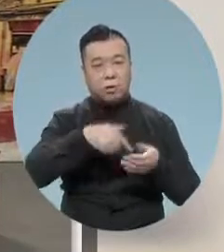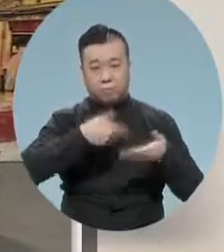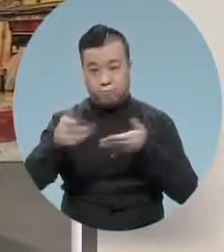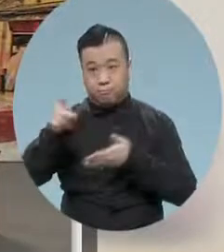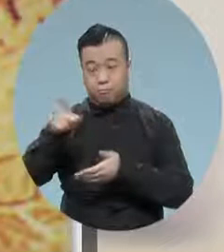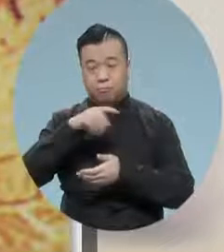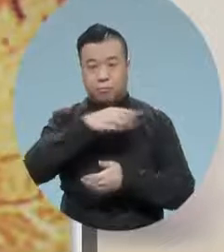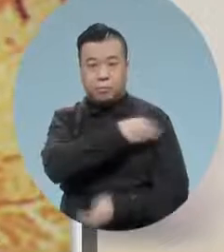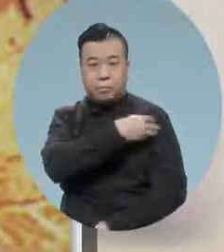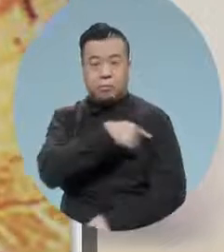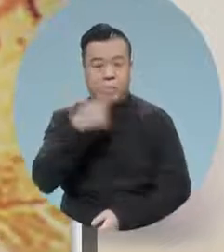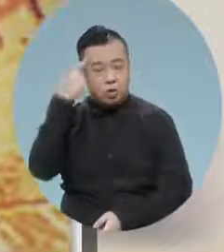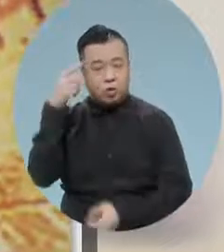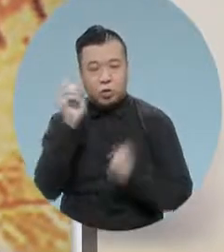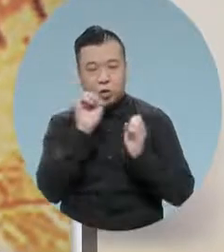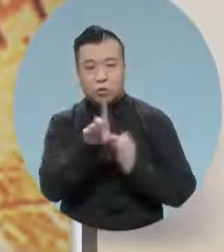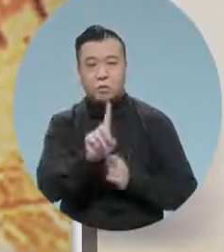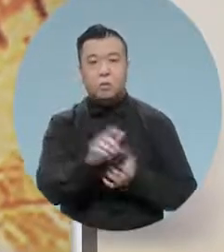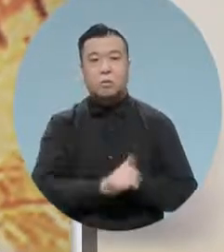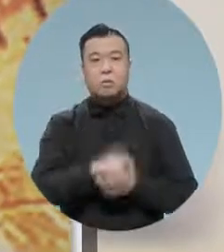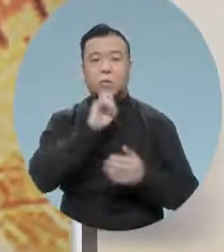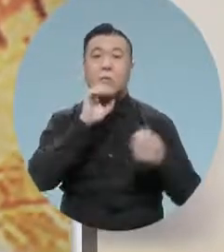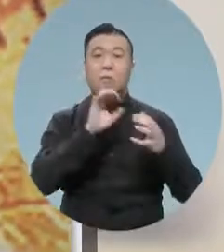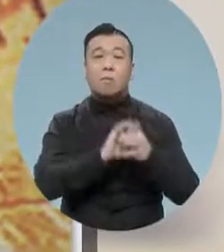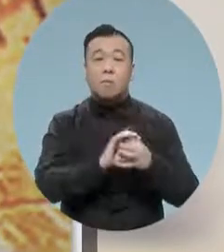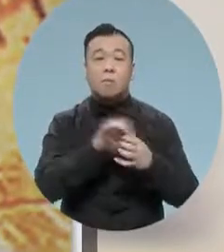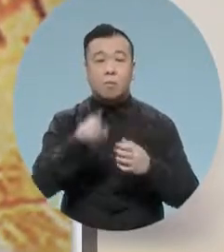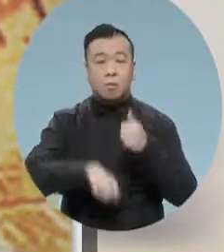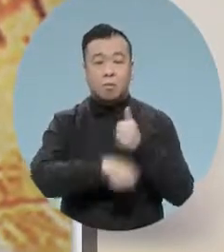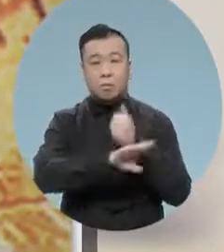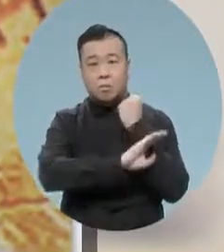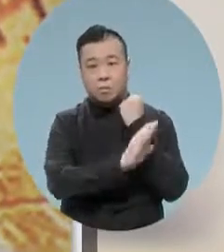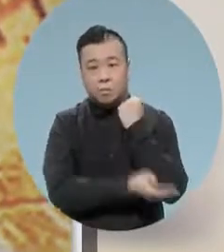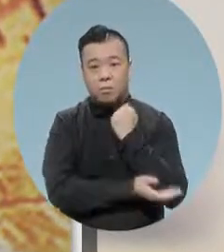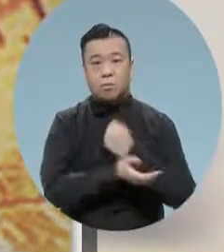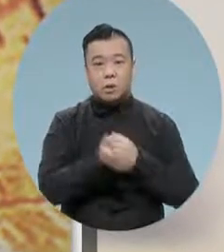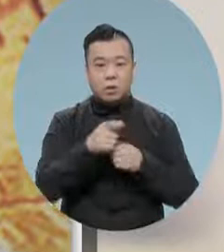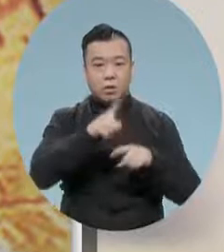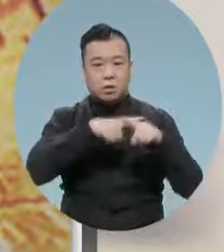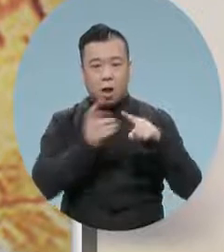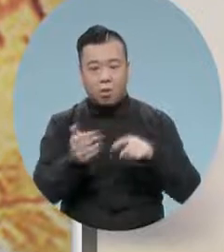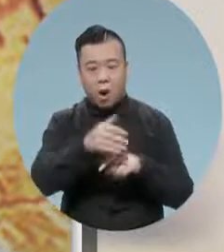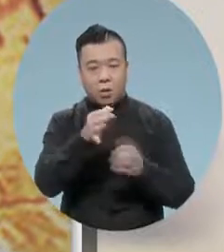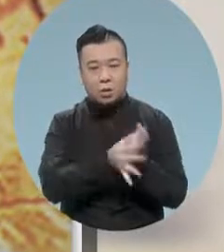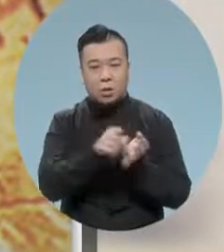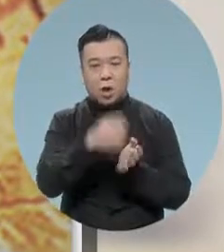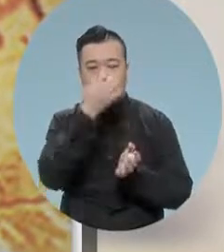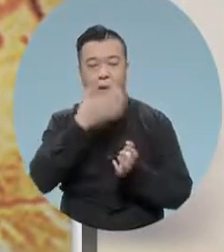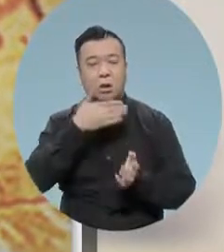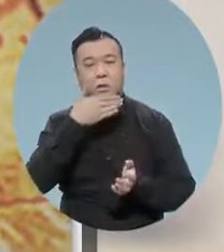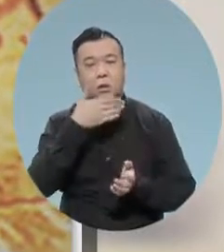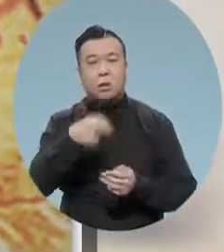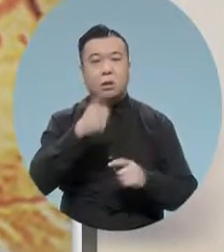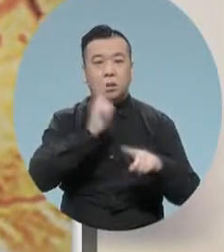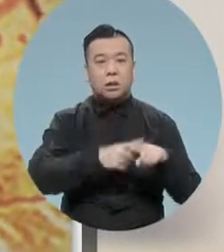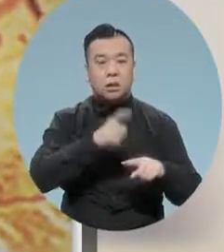然博士，我想佢談一談咧，關於喺基本法同埋灣區究竟對香港年青人有啲